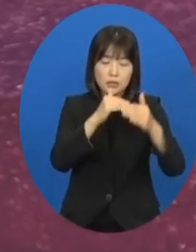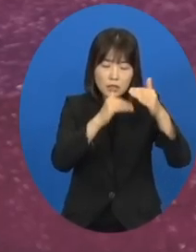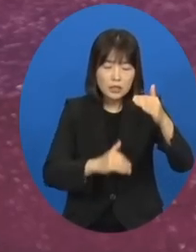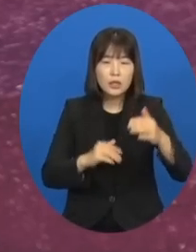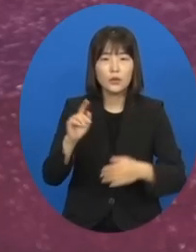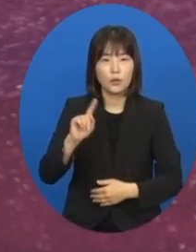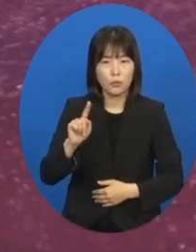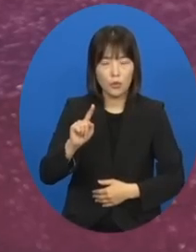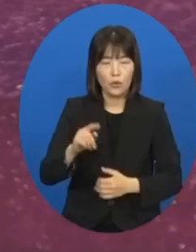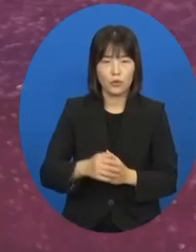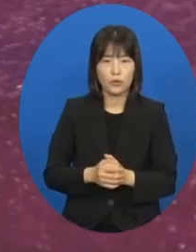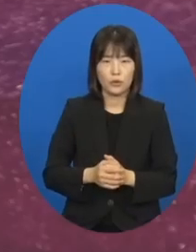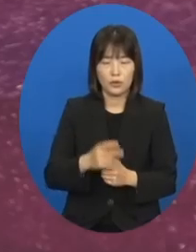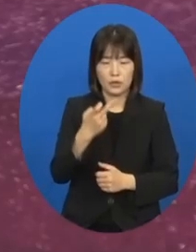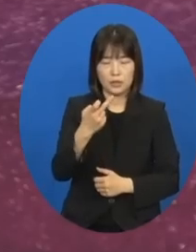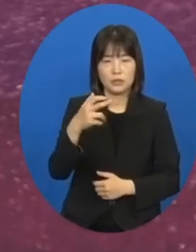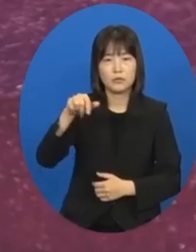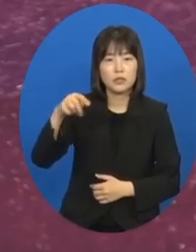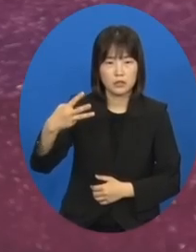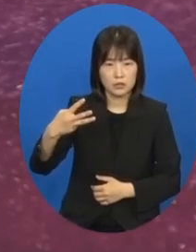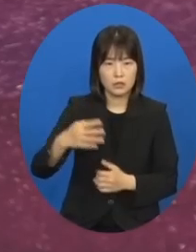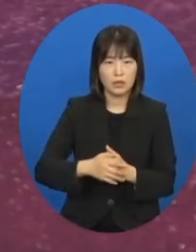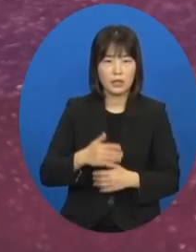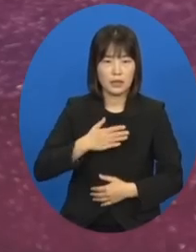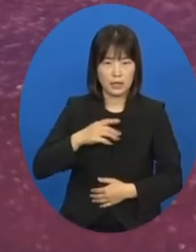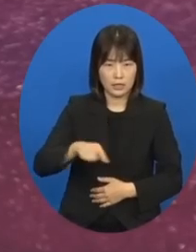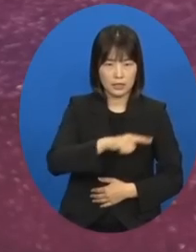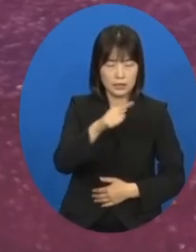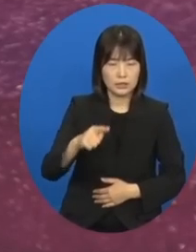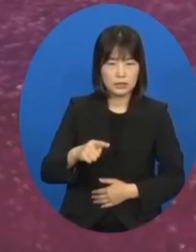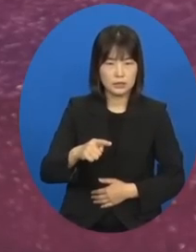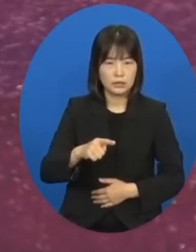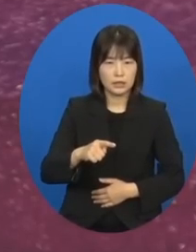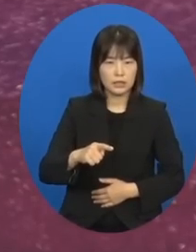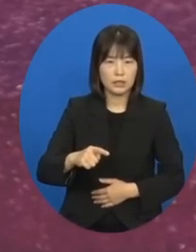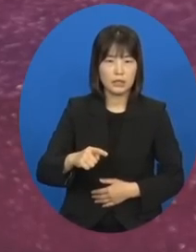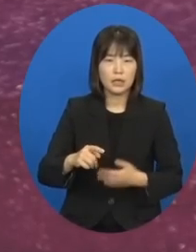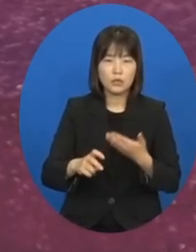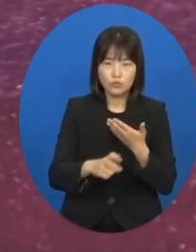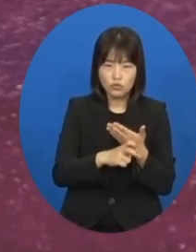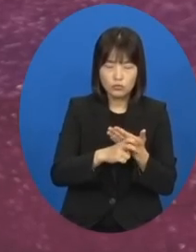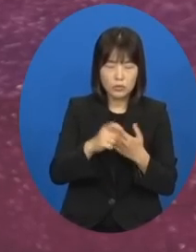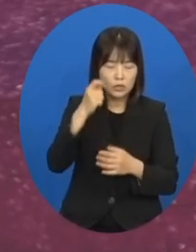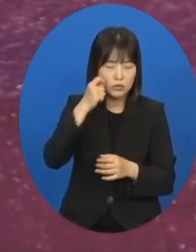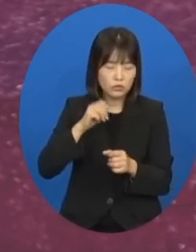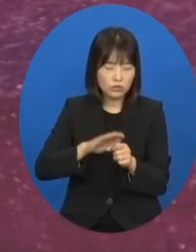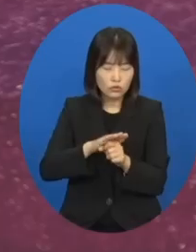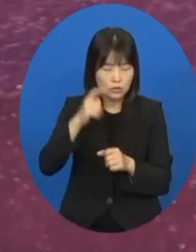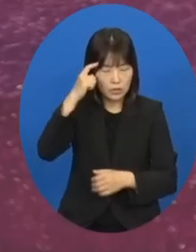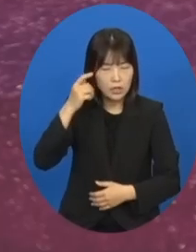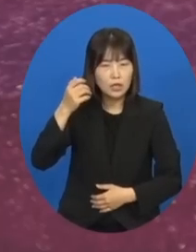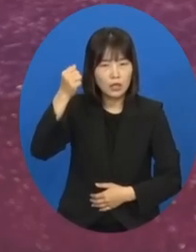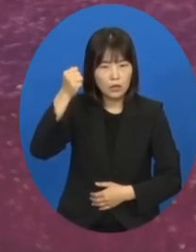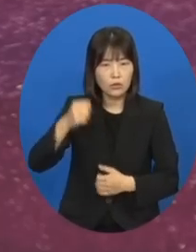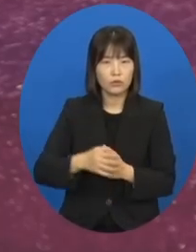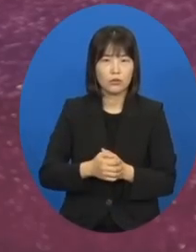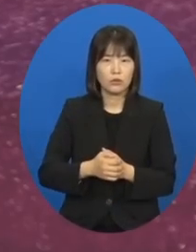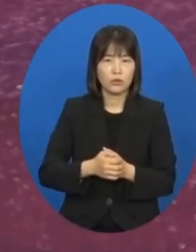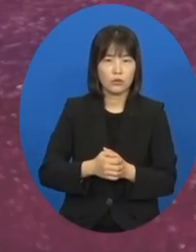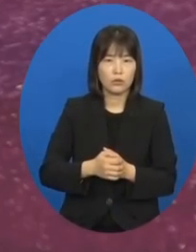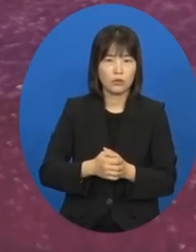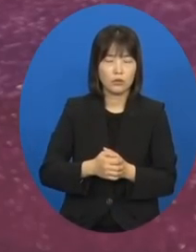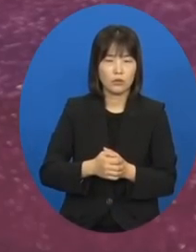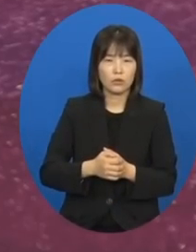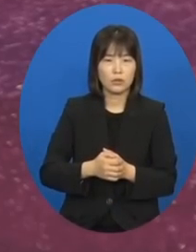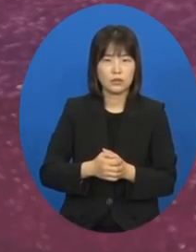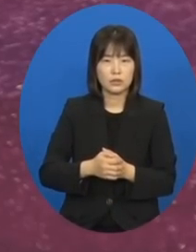무엇이냐 그 다음에 12절에 나옵니다 내가 그들의 불의를 긍휼히 여기고 여러분 불의하지 않은 분 한번 손들어 보십시오